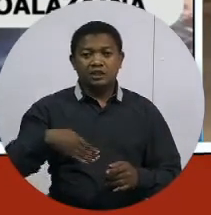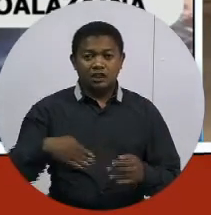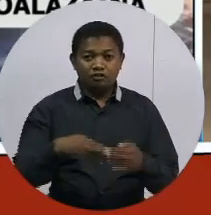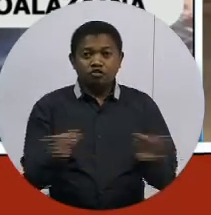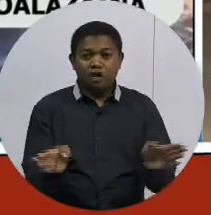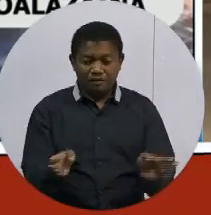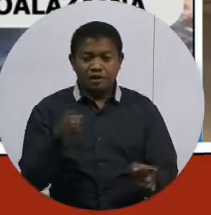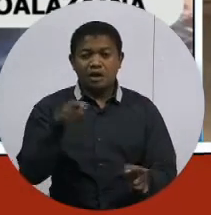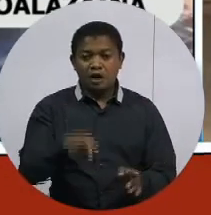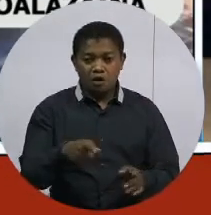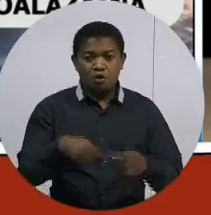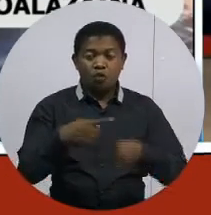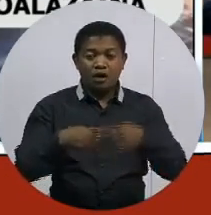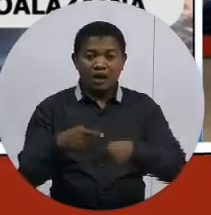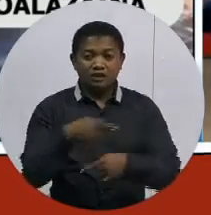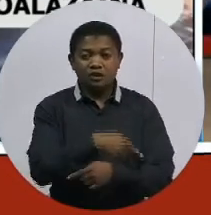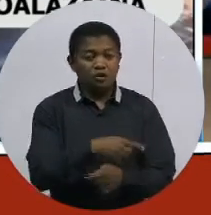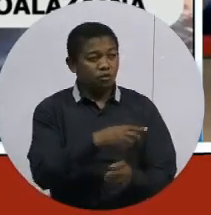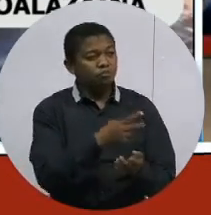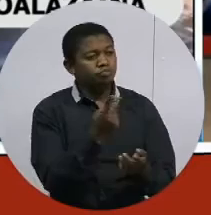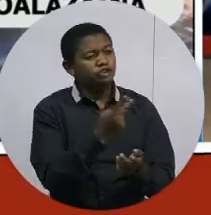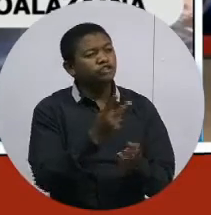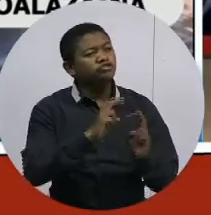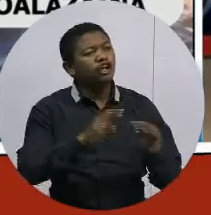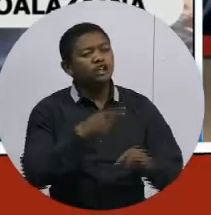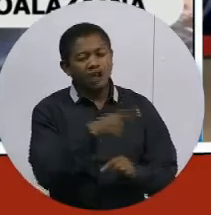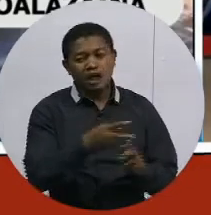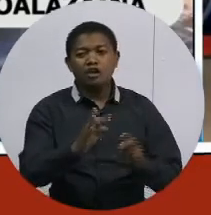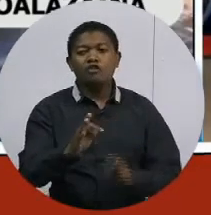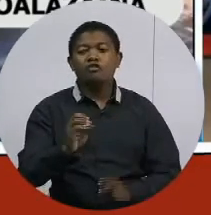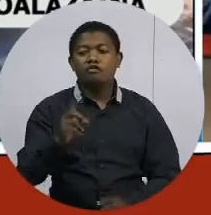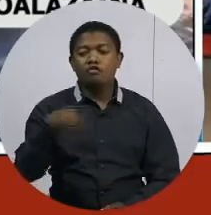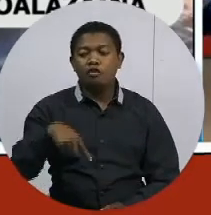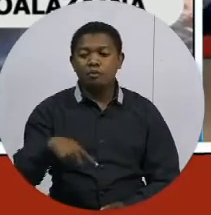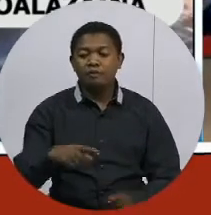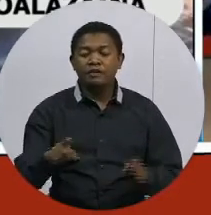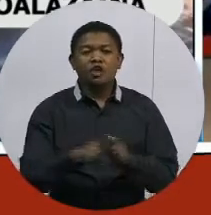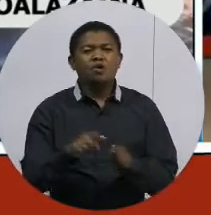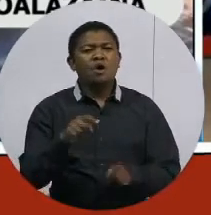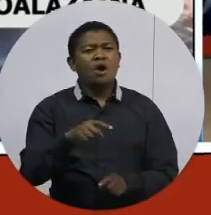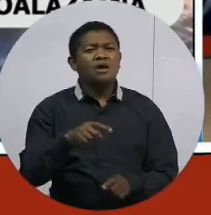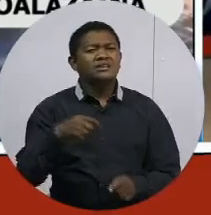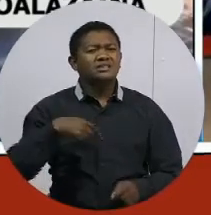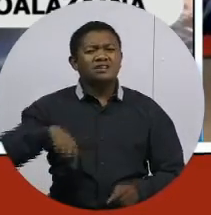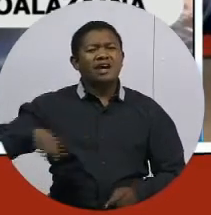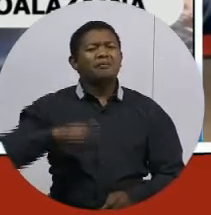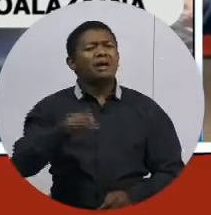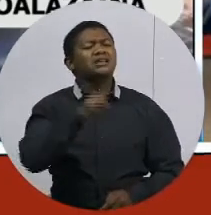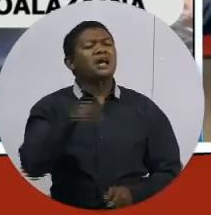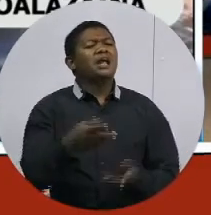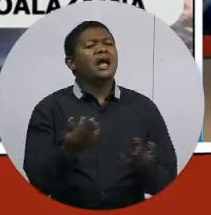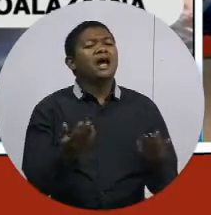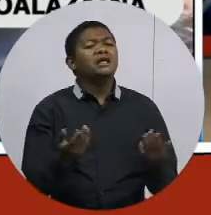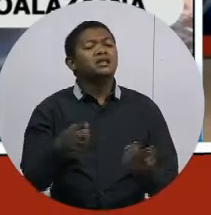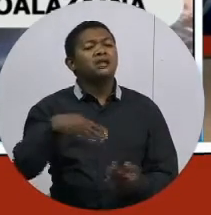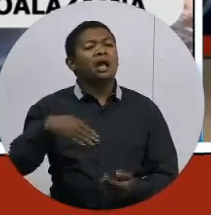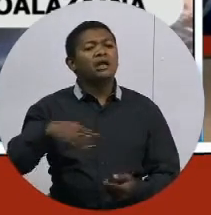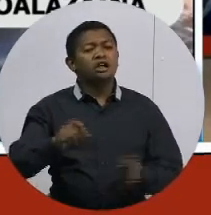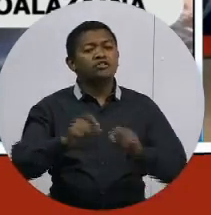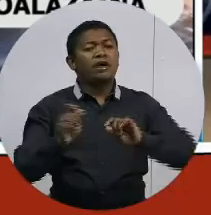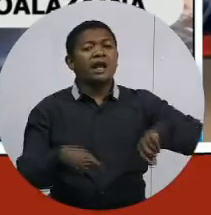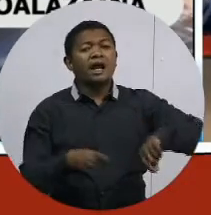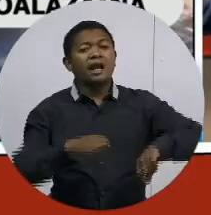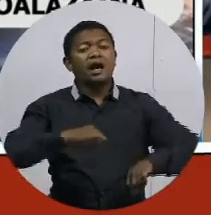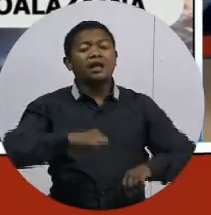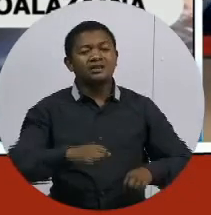dia rehefa nijery ihany koa dia nahatsapa fa misy tsy manana contrat de travail ireo mpiasa ireo a dia ho régularisena zany a